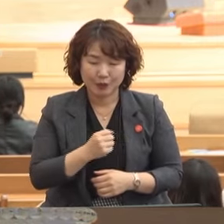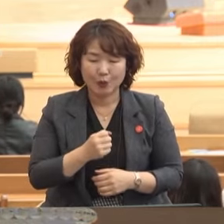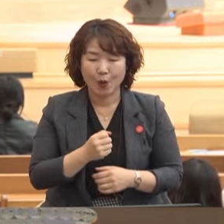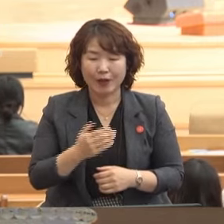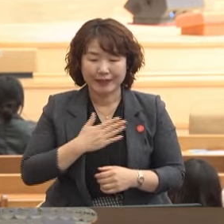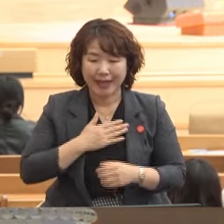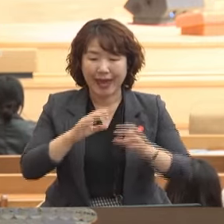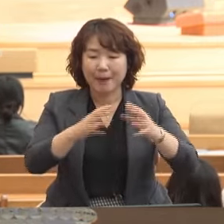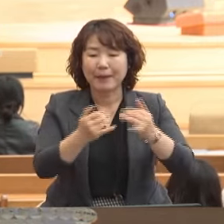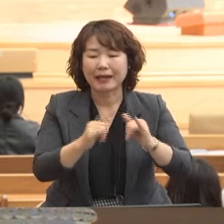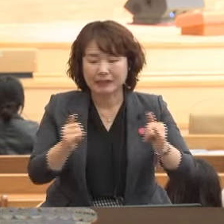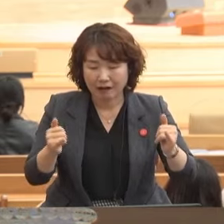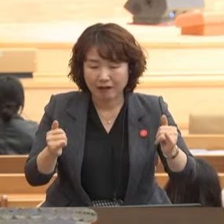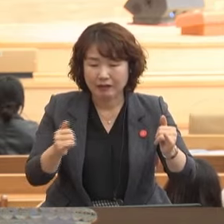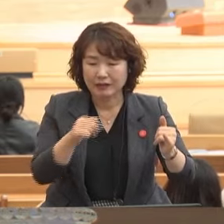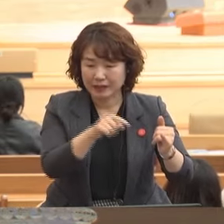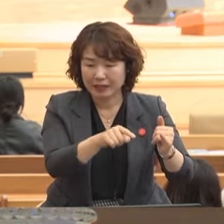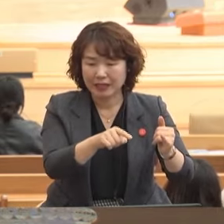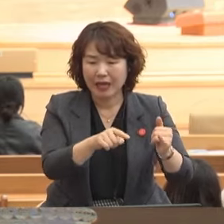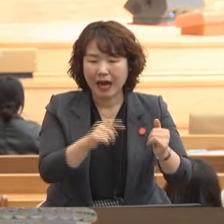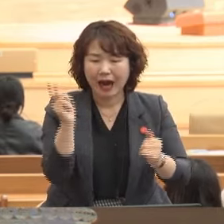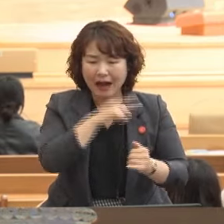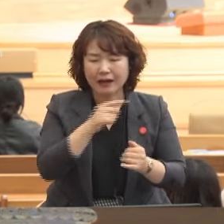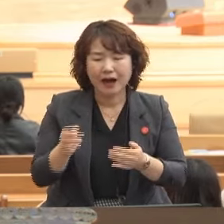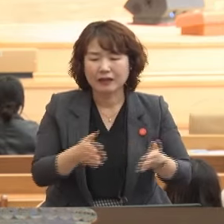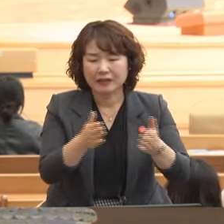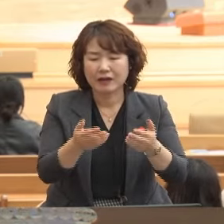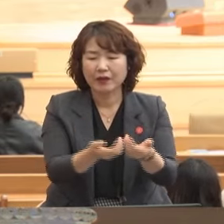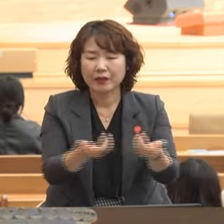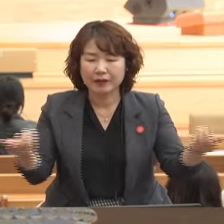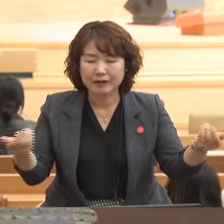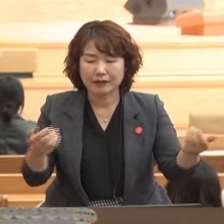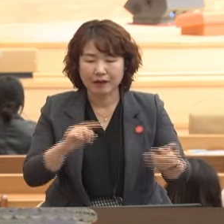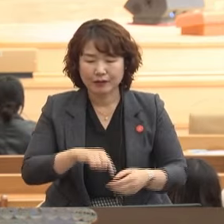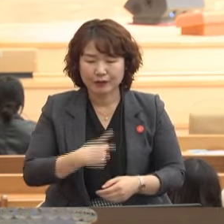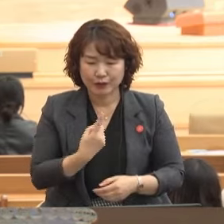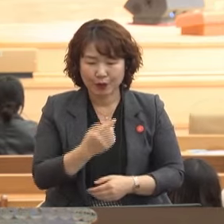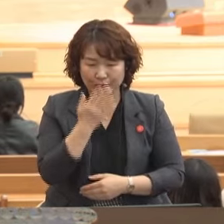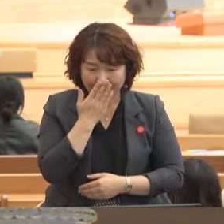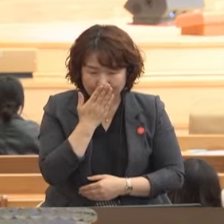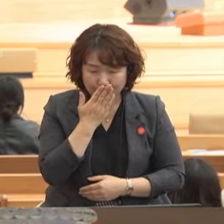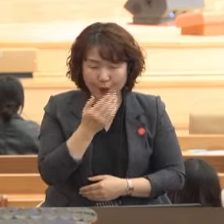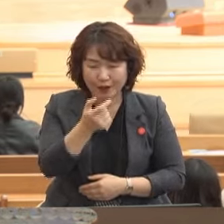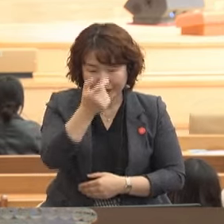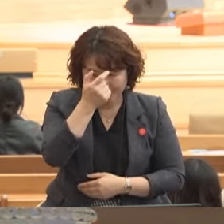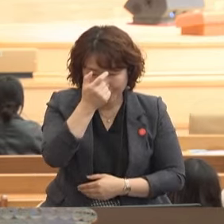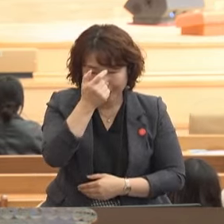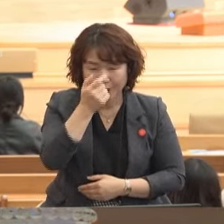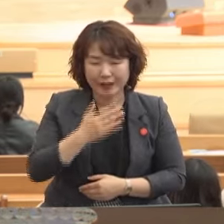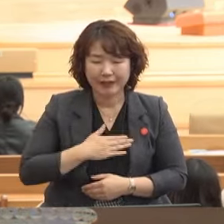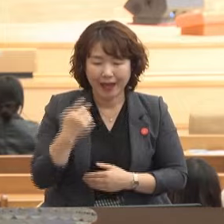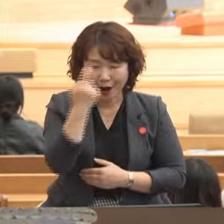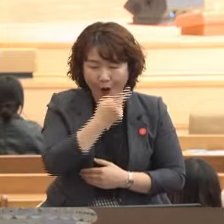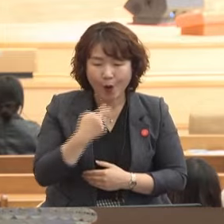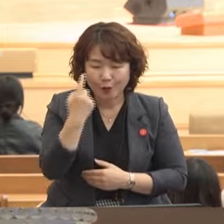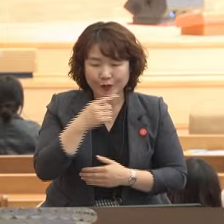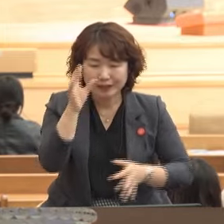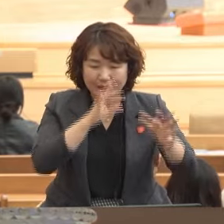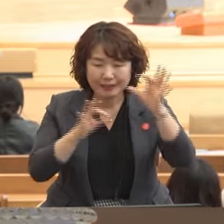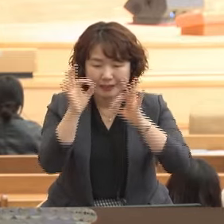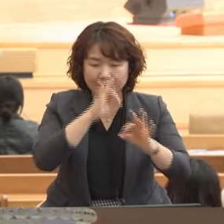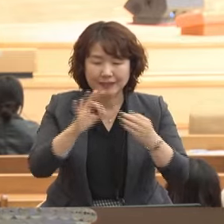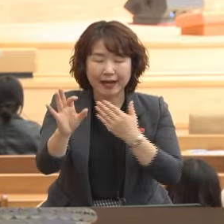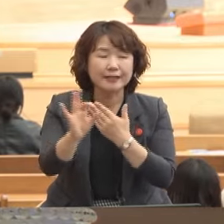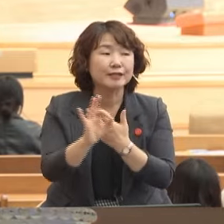이름으로 일컫는 내 백성이 그들의 악한 길에서 떠나 스스로 낮추고 기도하여 내 얼굴을 찾으면.